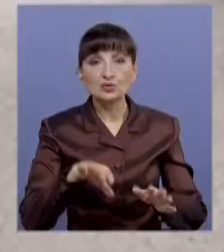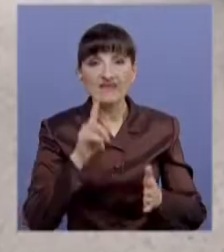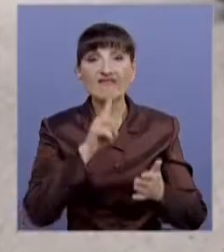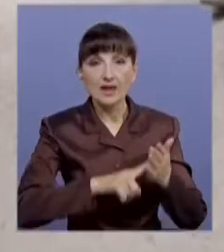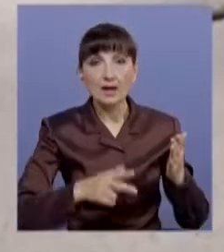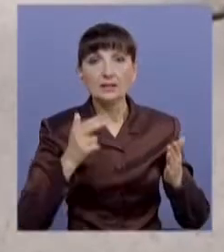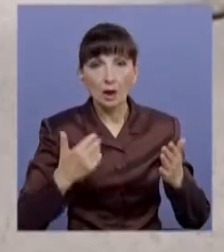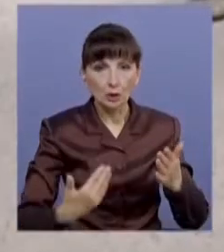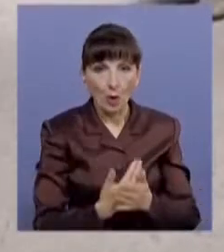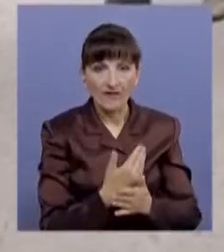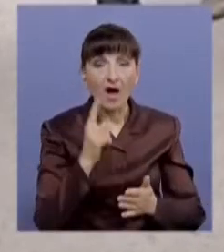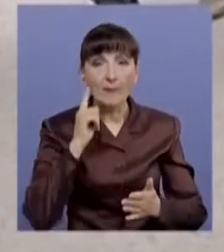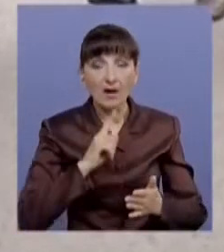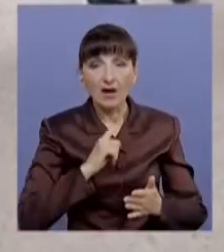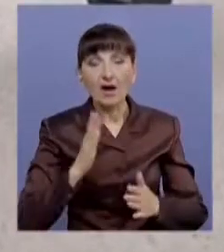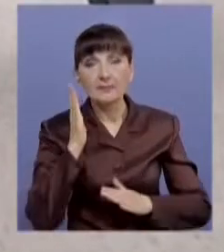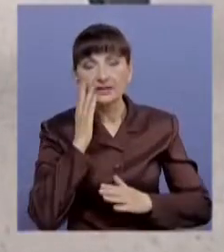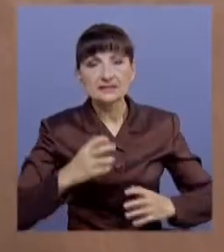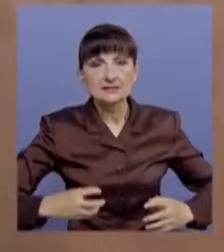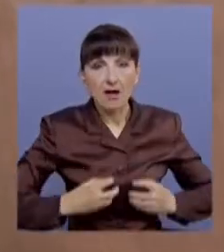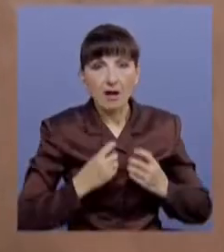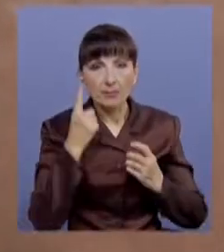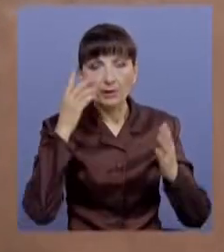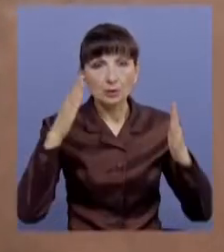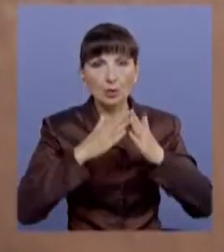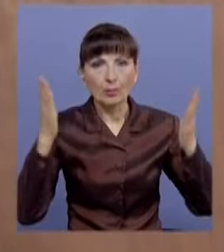поверили вновь, а пока засыпают в страхе, боясь остаться